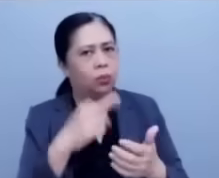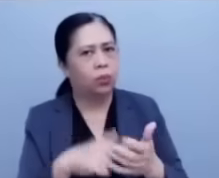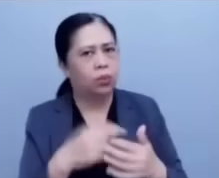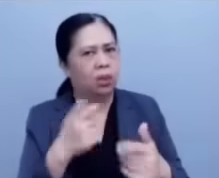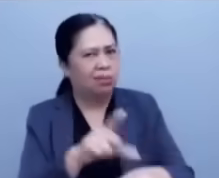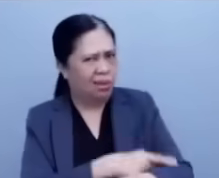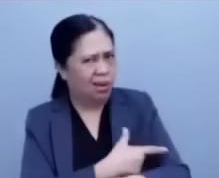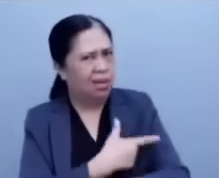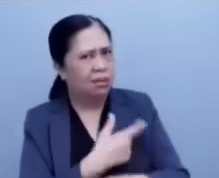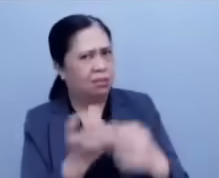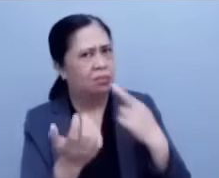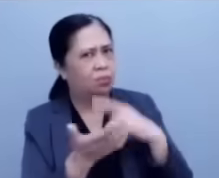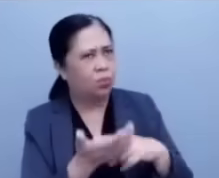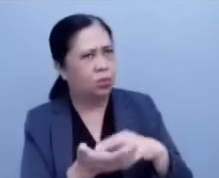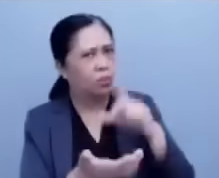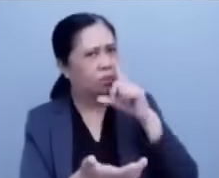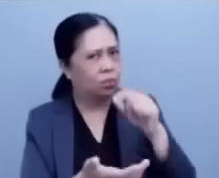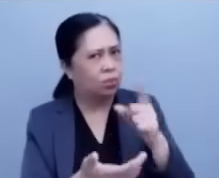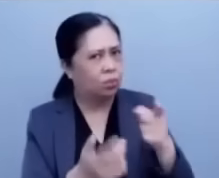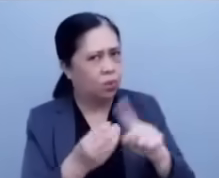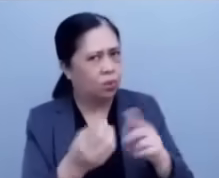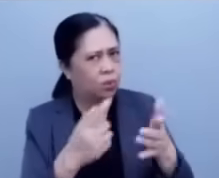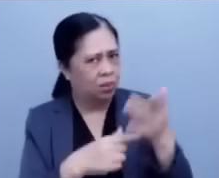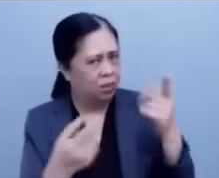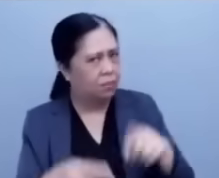pagre-report dito sa incidenting ito.